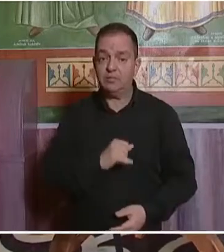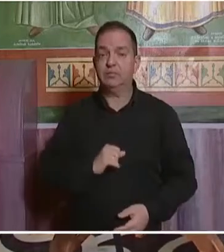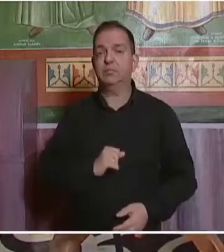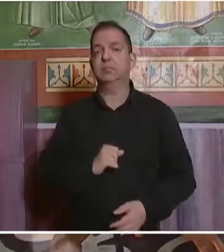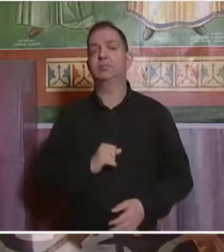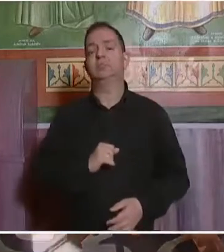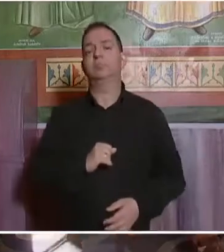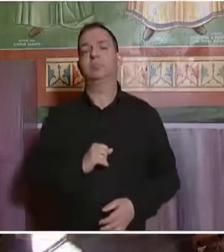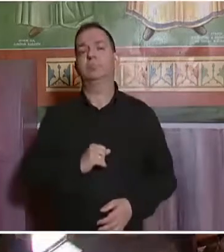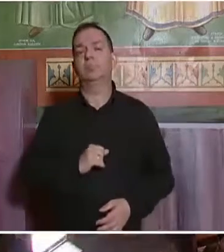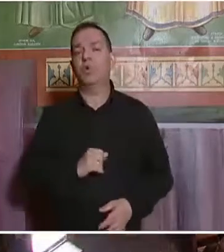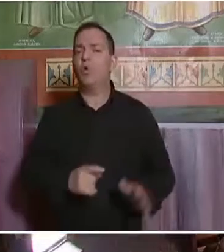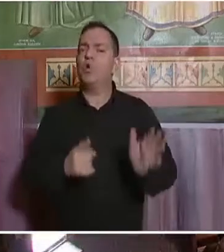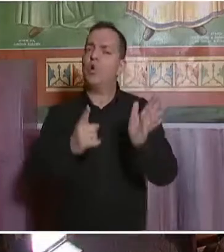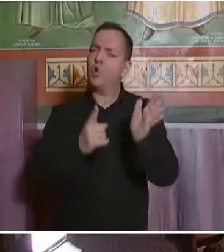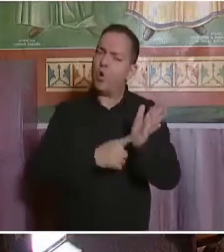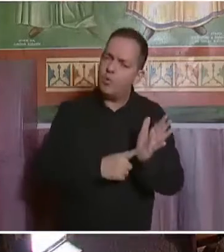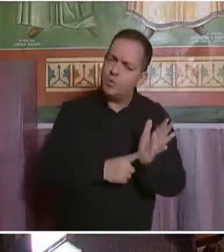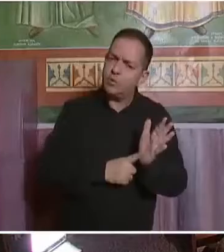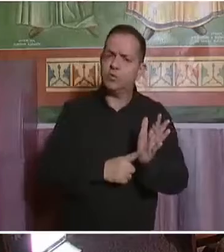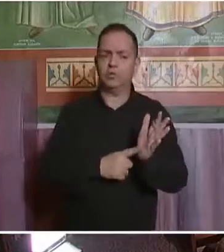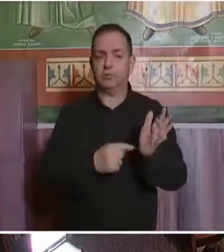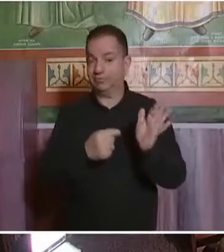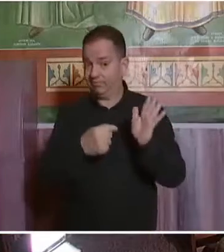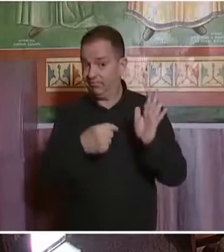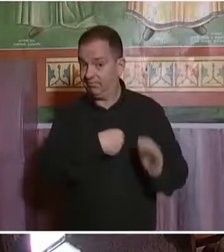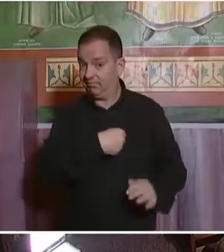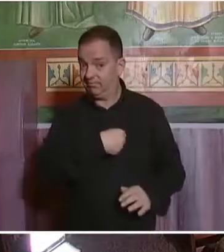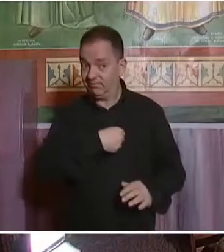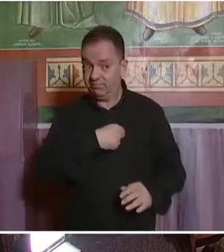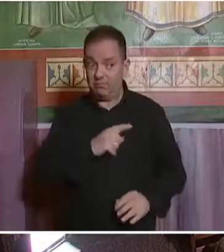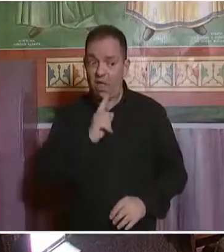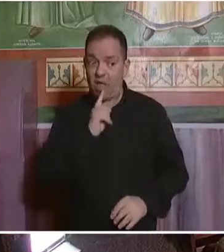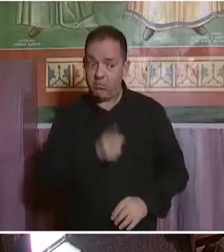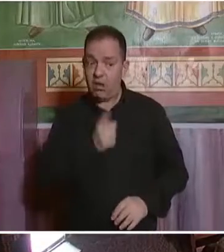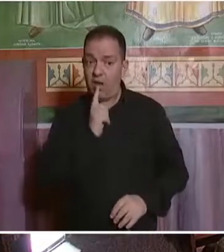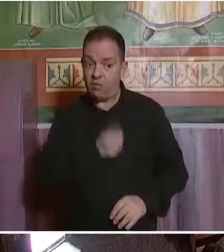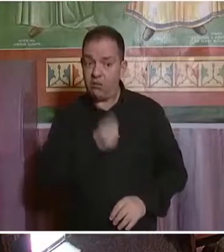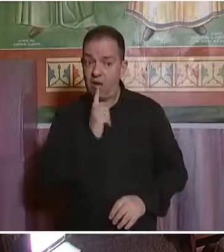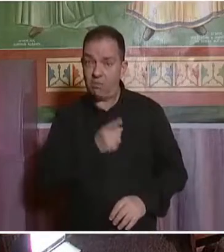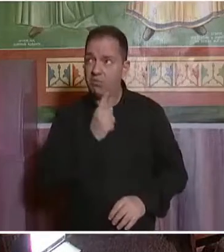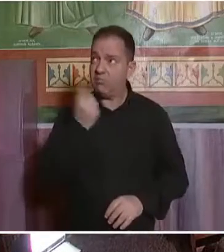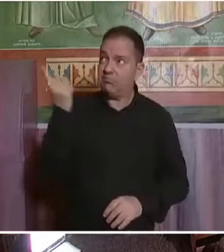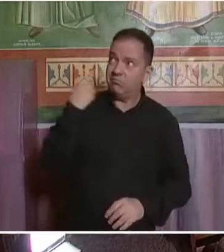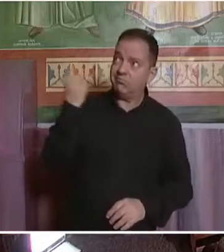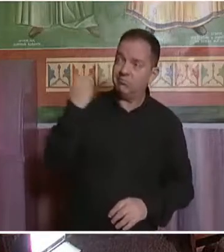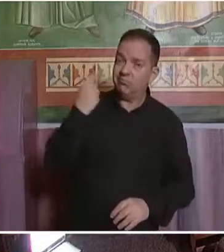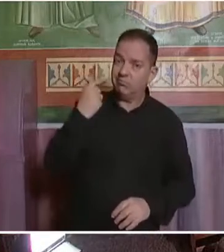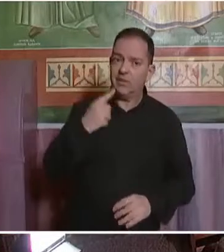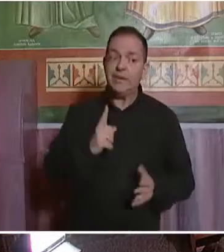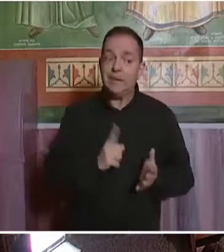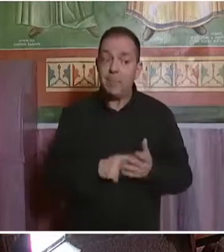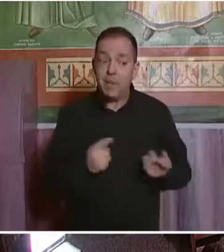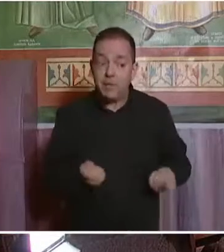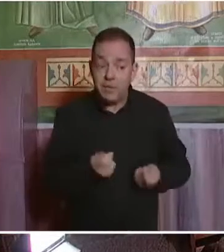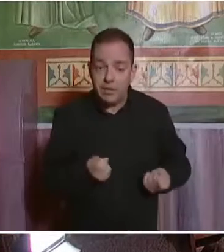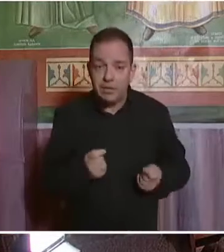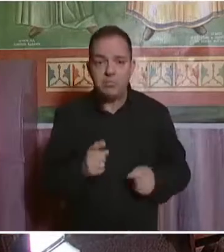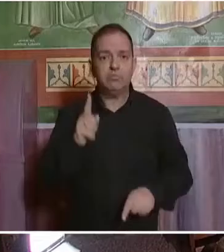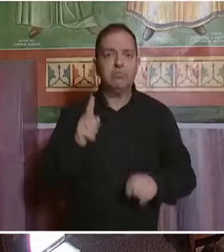Νόμος που άλλοτε μας προτρέπει τι να πράξουμε και άλλοτε τι να